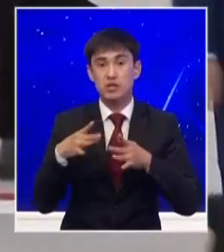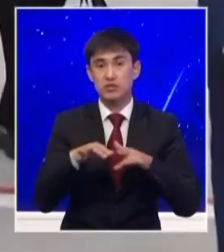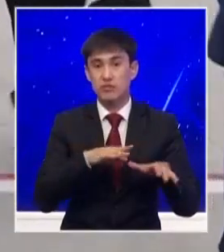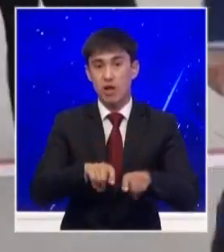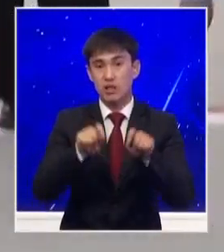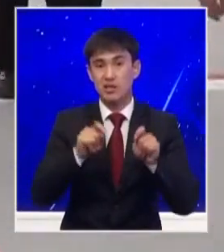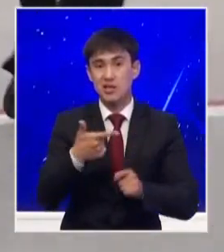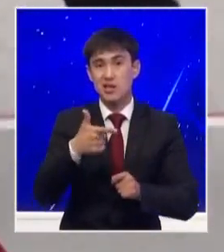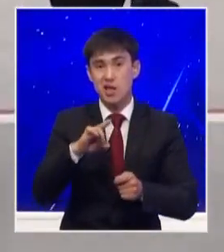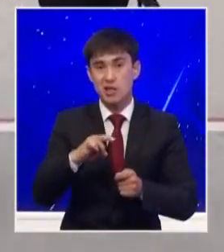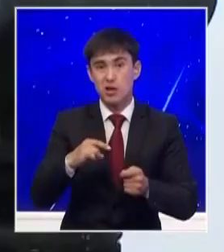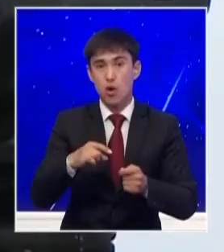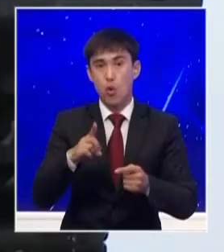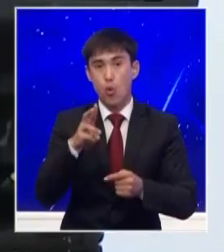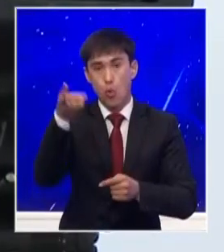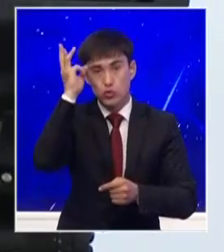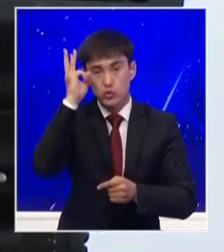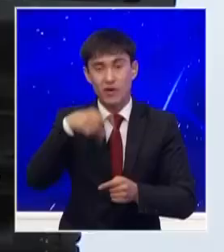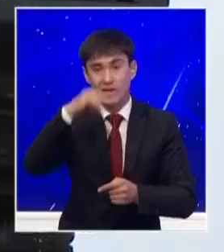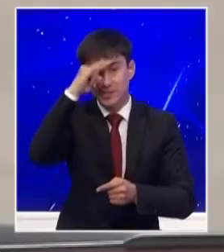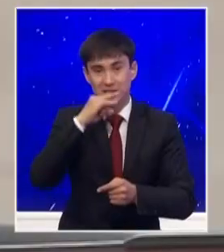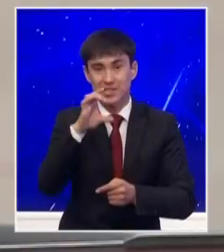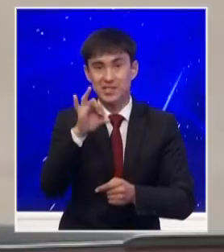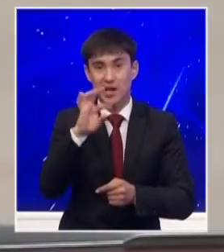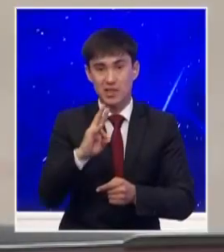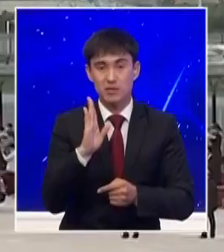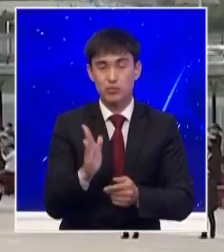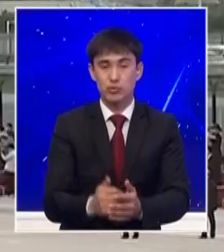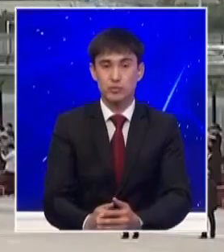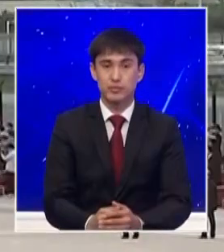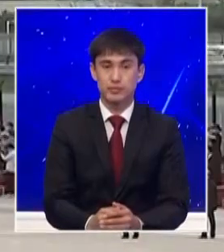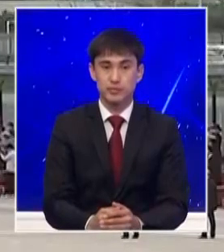торжественном открытии Генерального консульства Казахстана в Сиане.